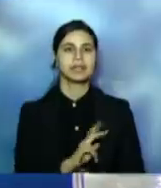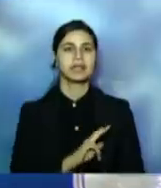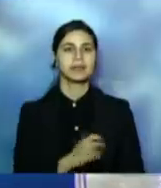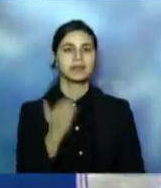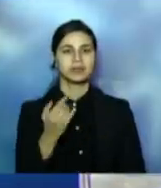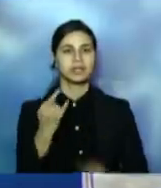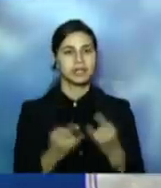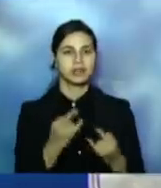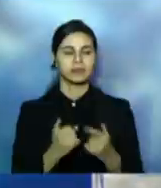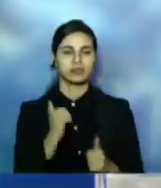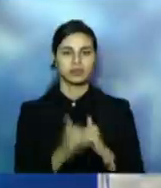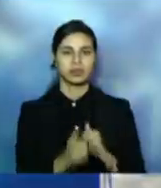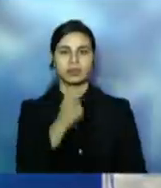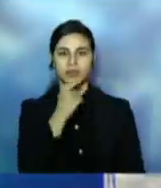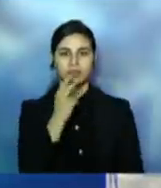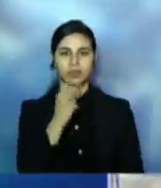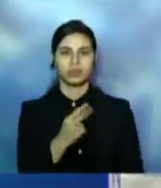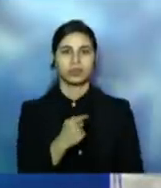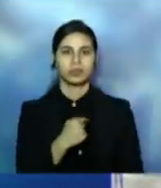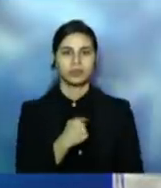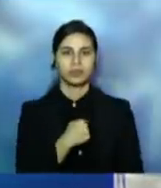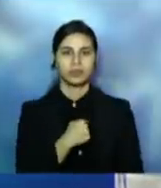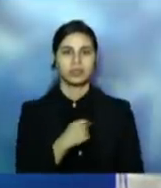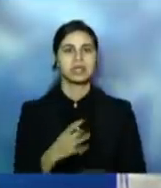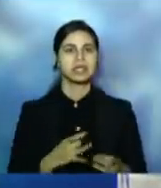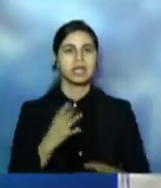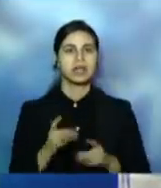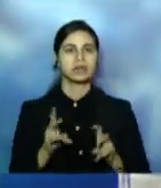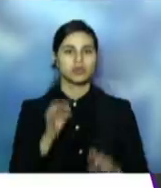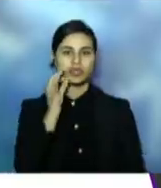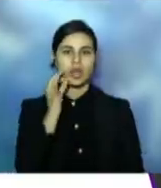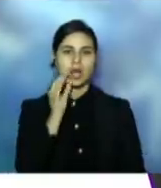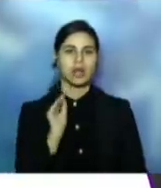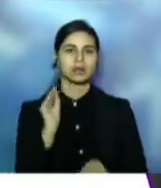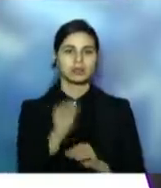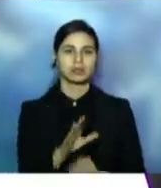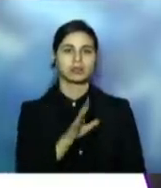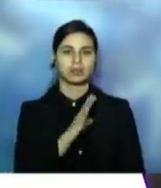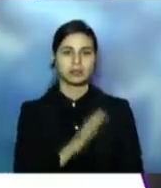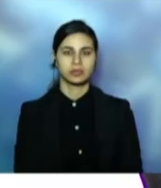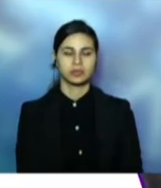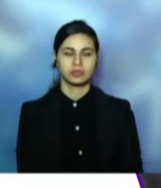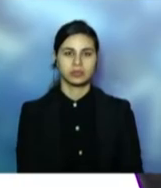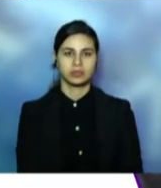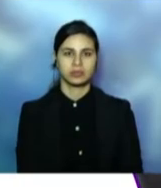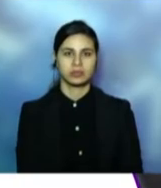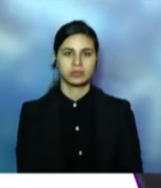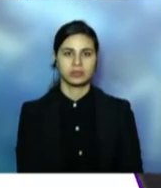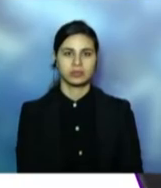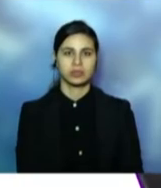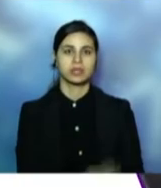ბათუმიდან გერეკა. მე ნერვულობის ნიადაგზე შაქარმა ამიწია. დია. ხოდა მე